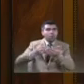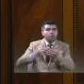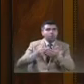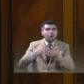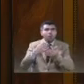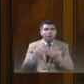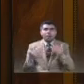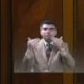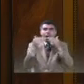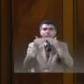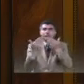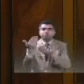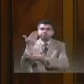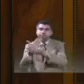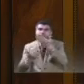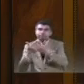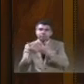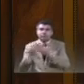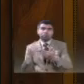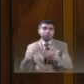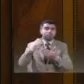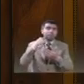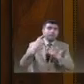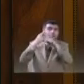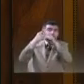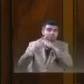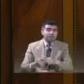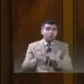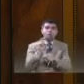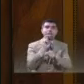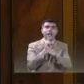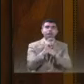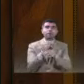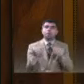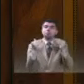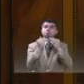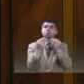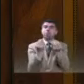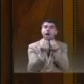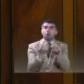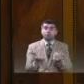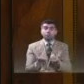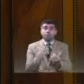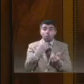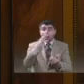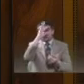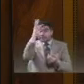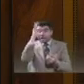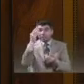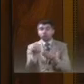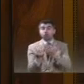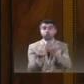الربط الميكانيكي بين العجز الميزانية والدين العمومي، وإقرار سياسة